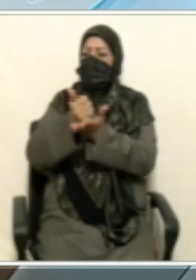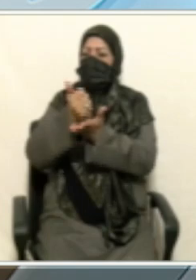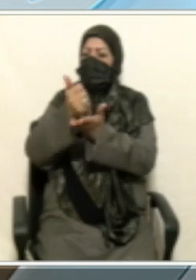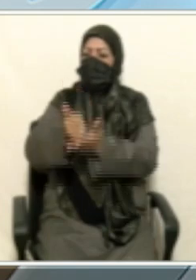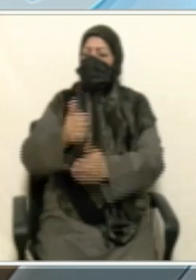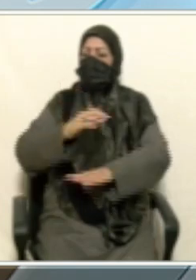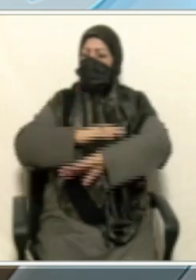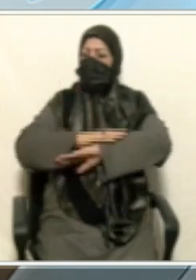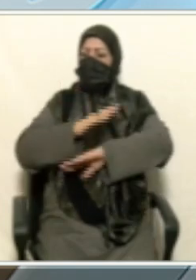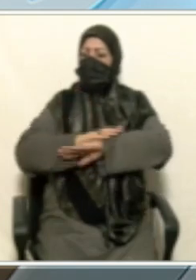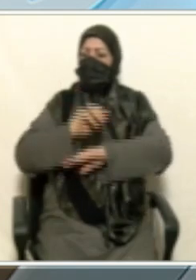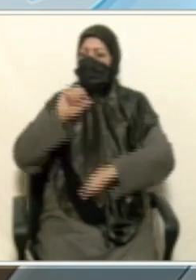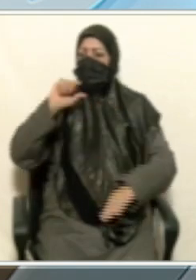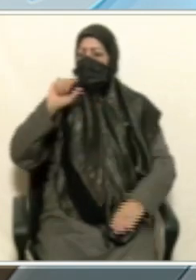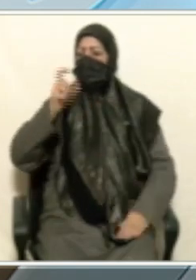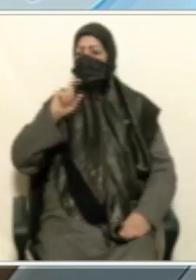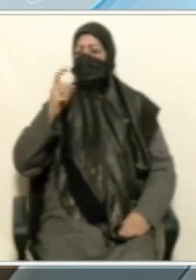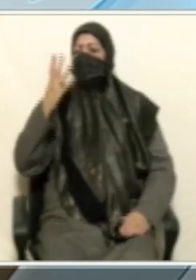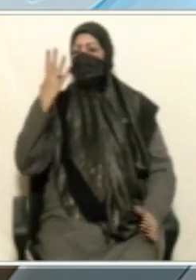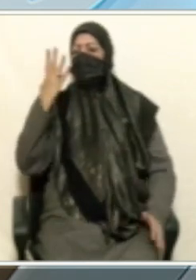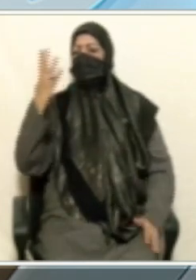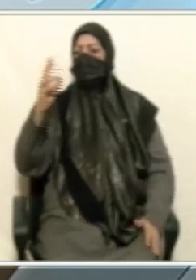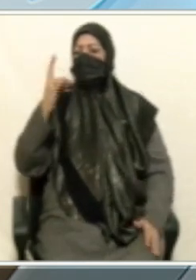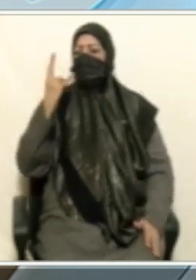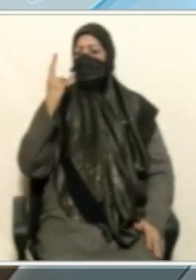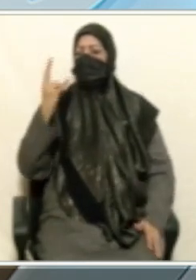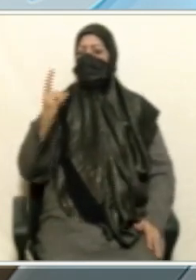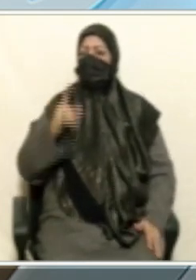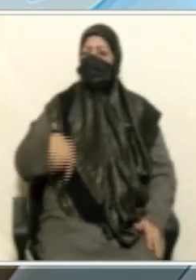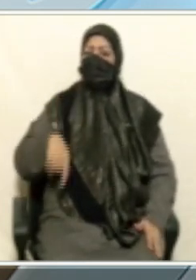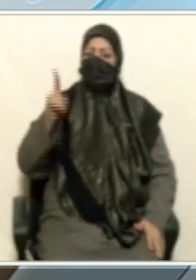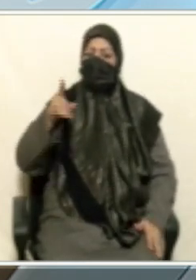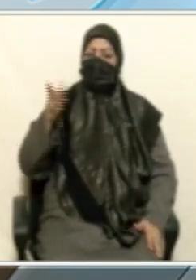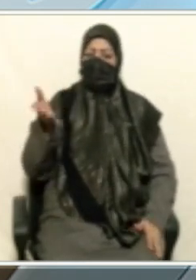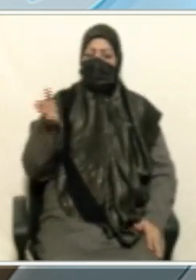4 أشهر و10 من يوم وفاته. هذا هو حقك أختي سالمة.